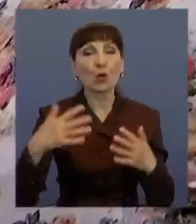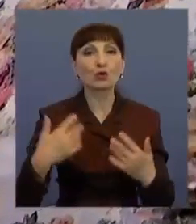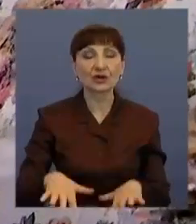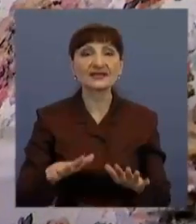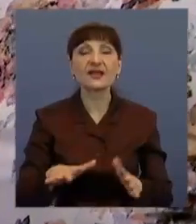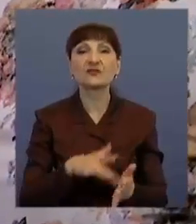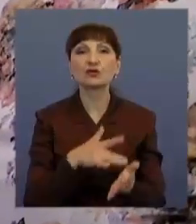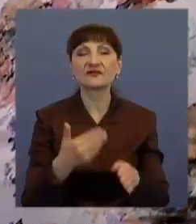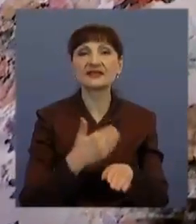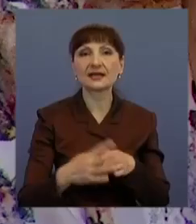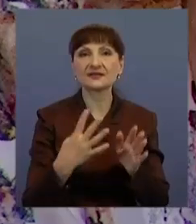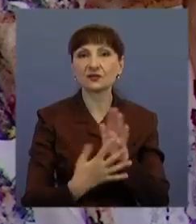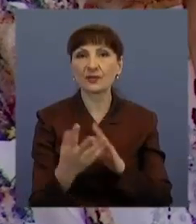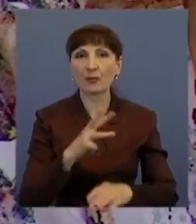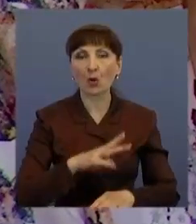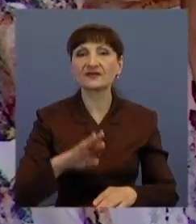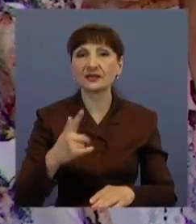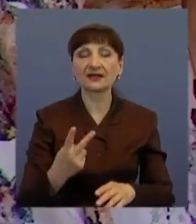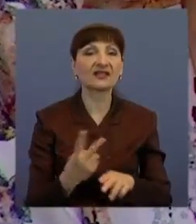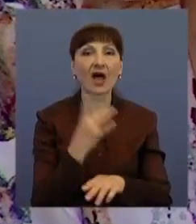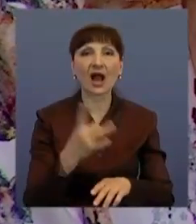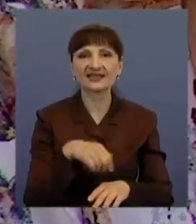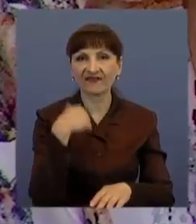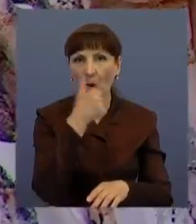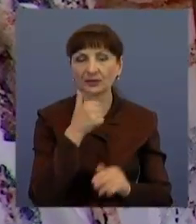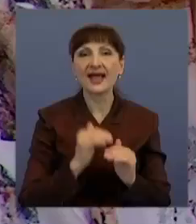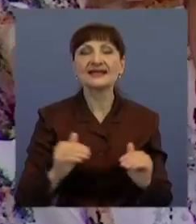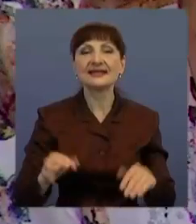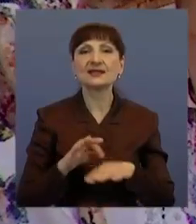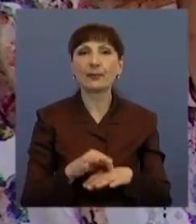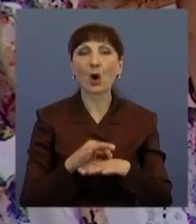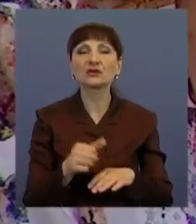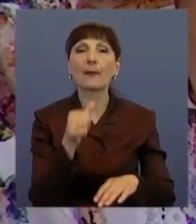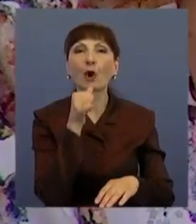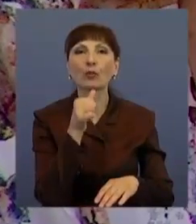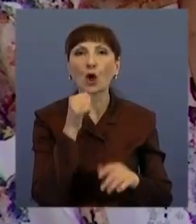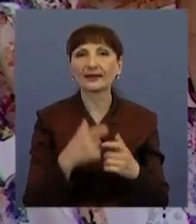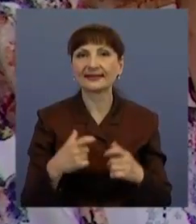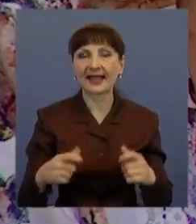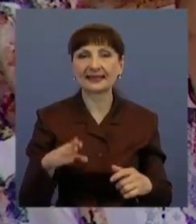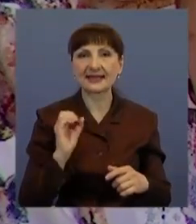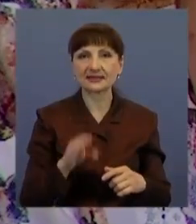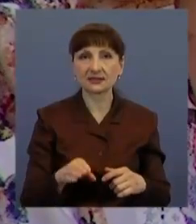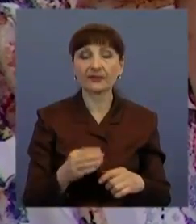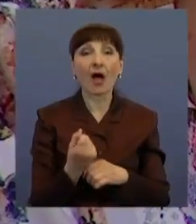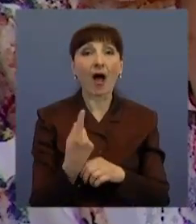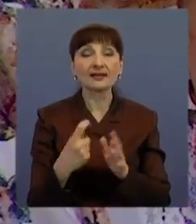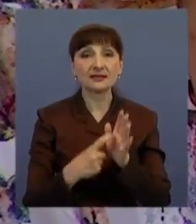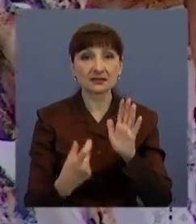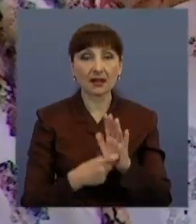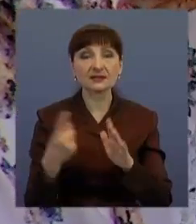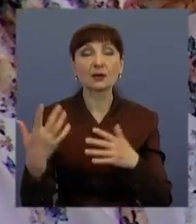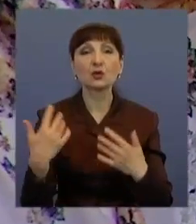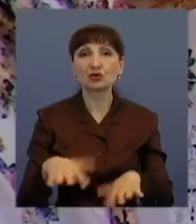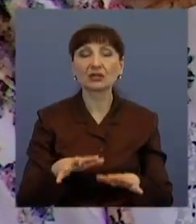бюджета выделяется 95 миллионов тенге. 2 раза в год дети проходят пробные тестирования. Из них 11-классники, они прям в центре,